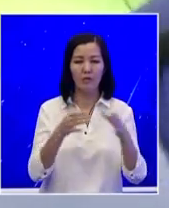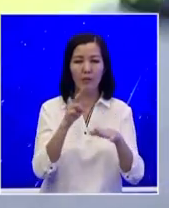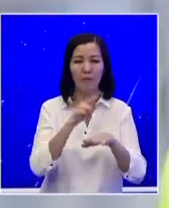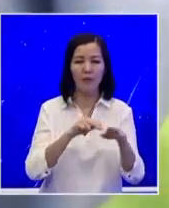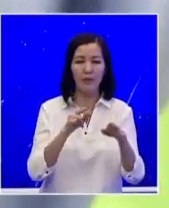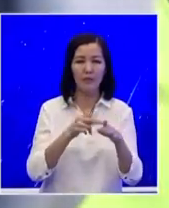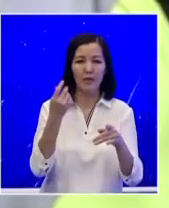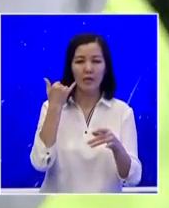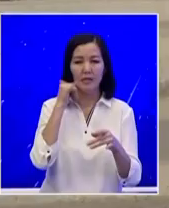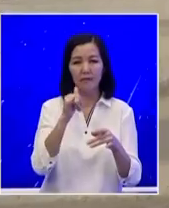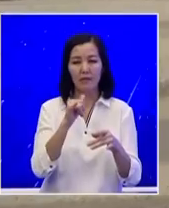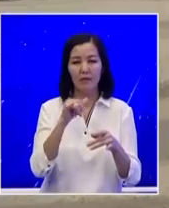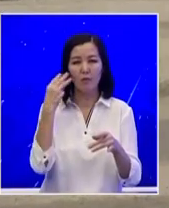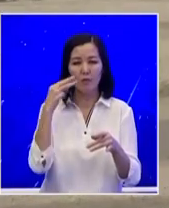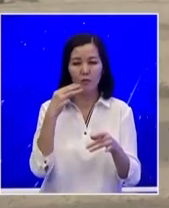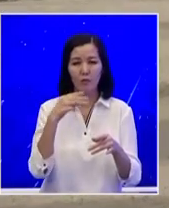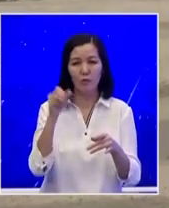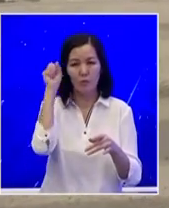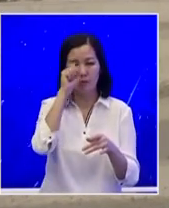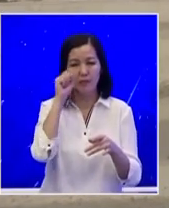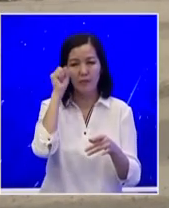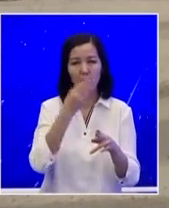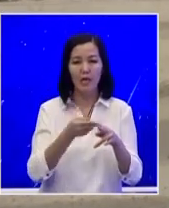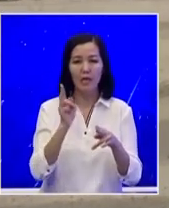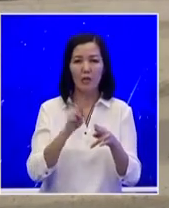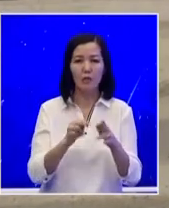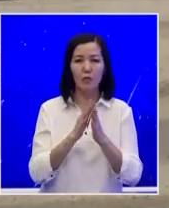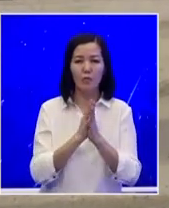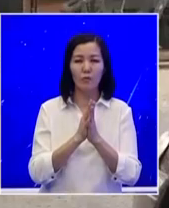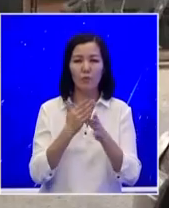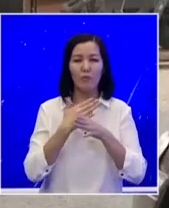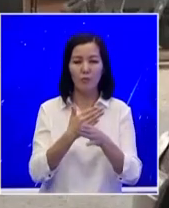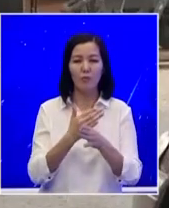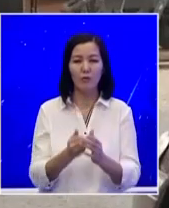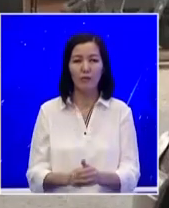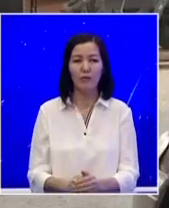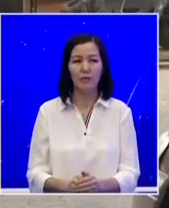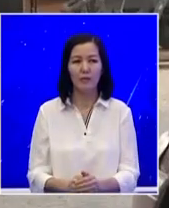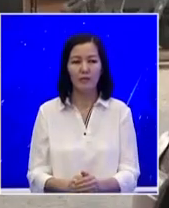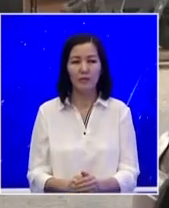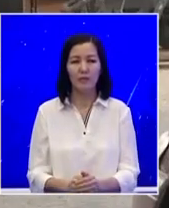области связался с Генеральным консульством Республики Узбекистан, которое прислало просьбу о помощи.